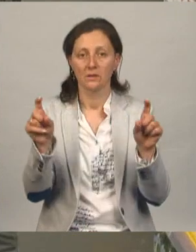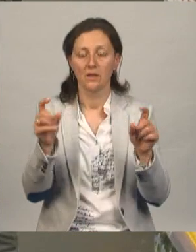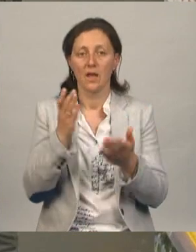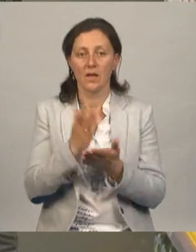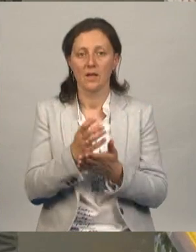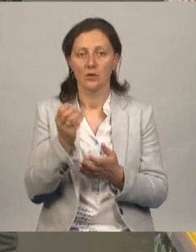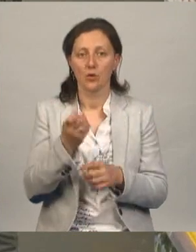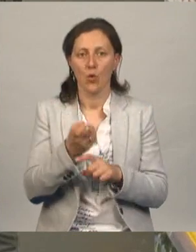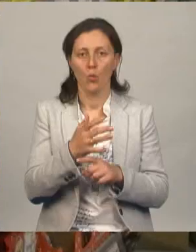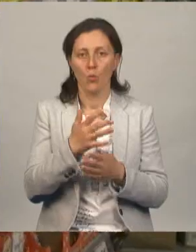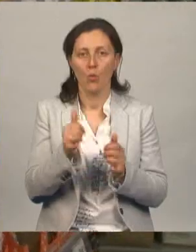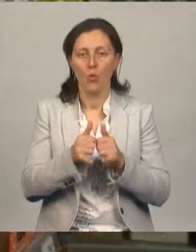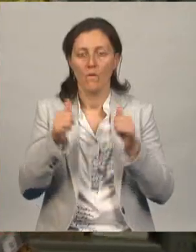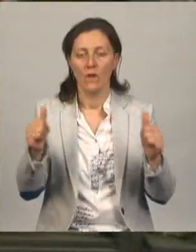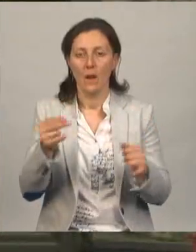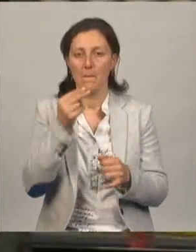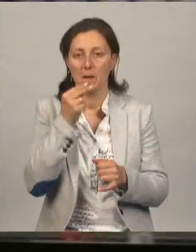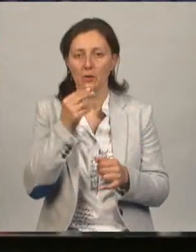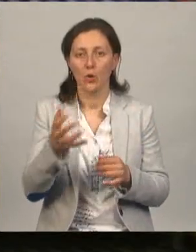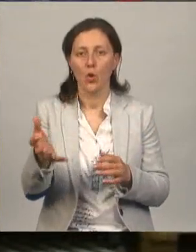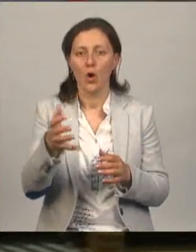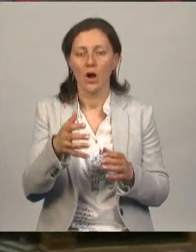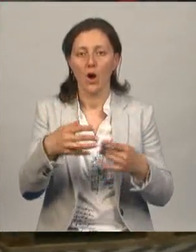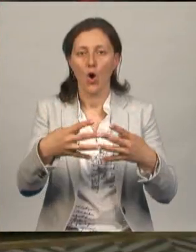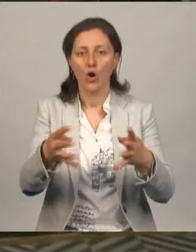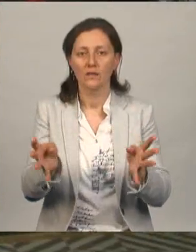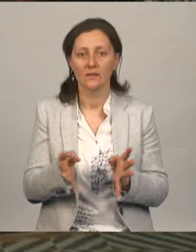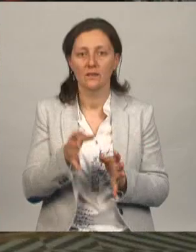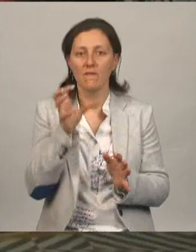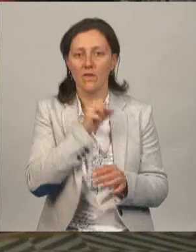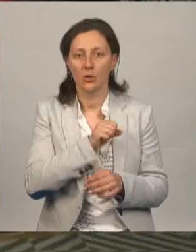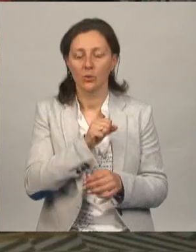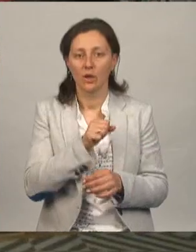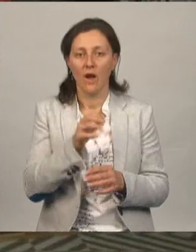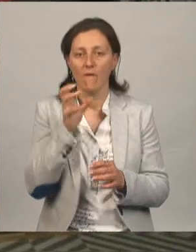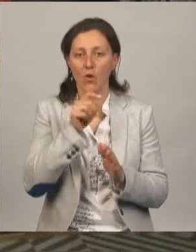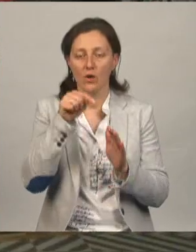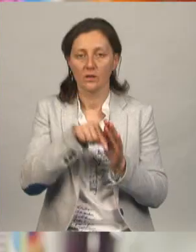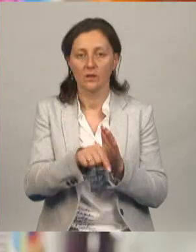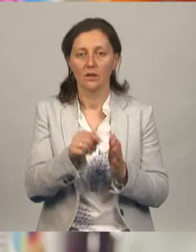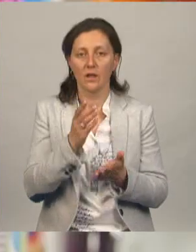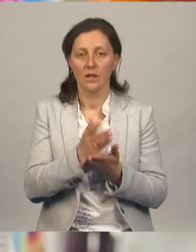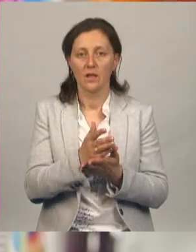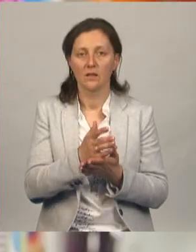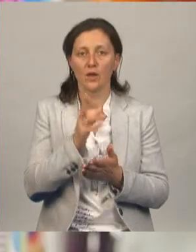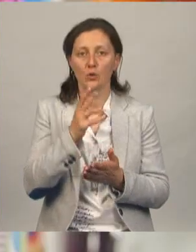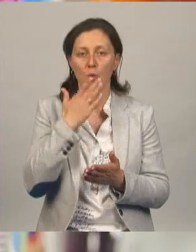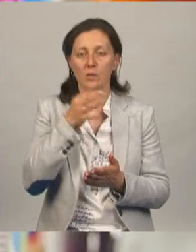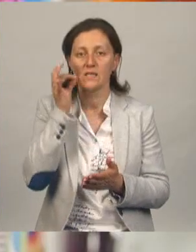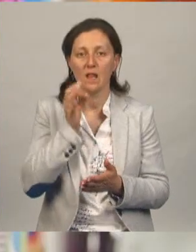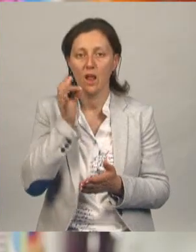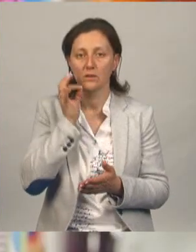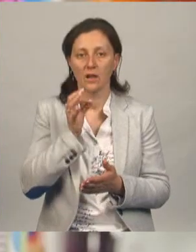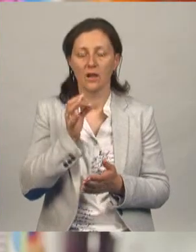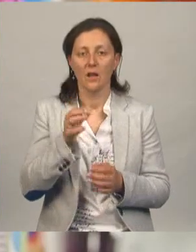более значительный рост продукты выносят целыми корзинами причем среди воров очевидно преобладают сладкоежки каждая